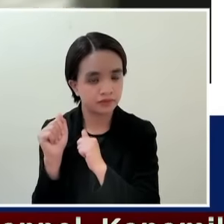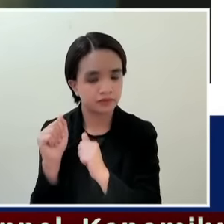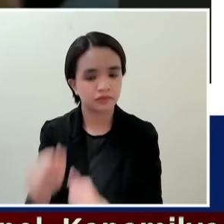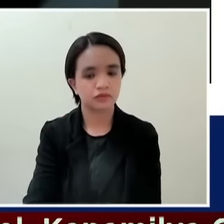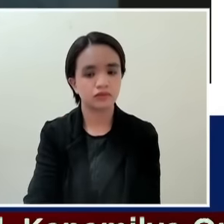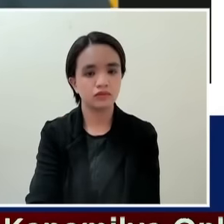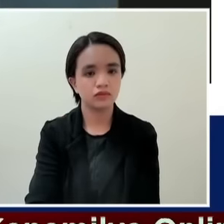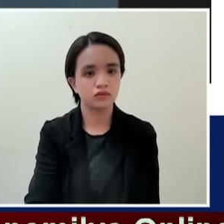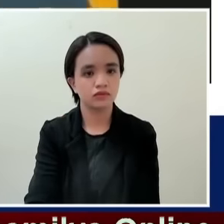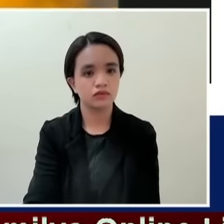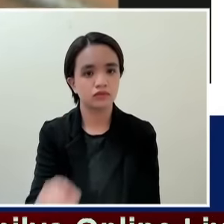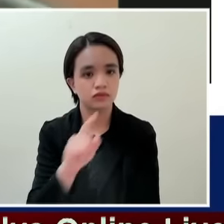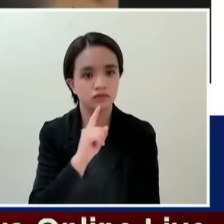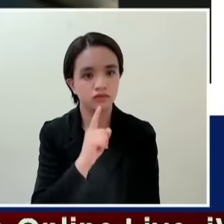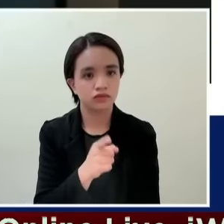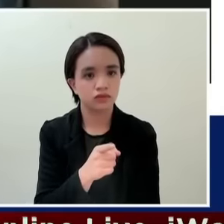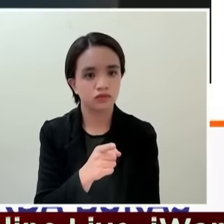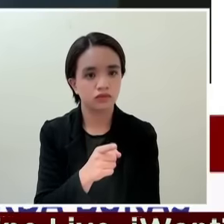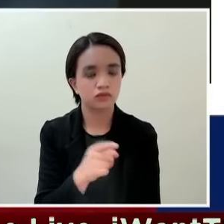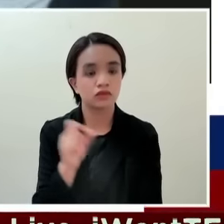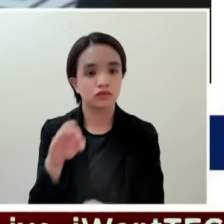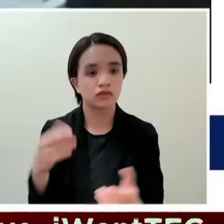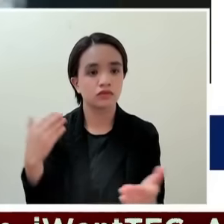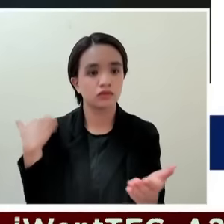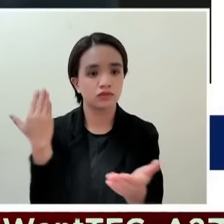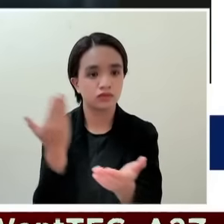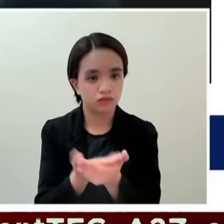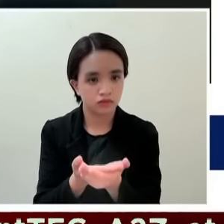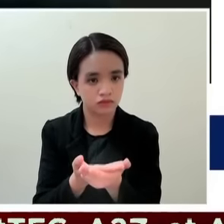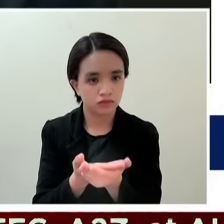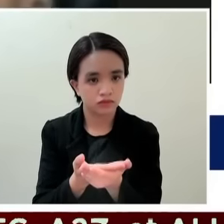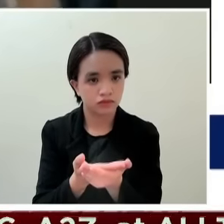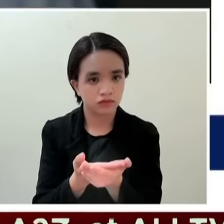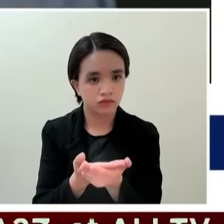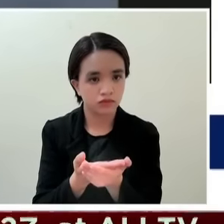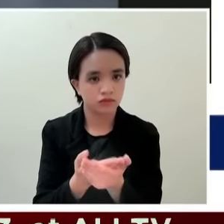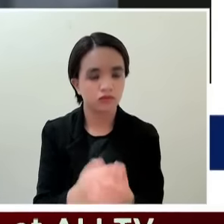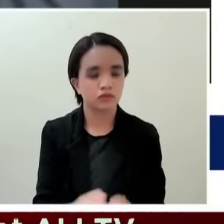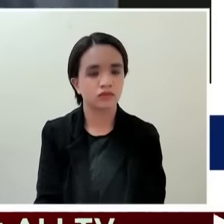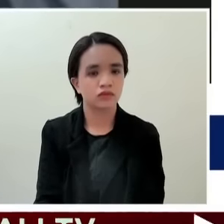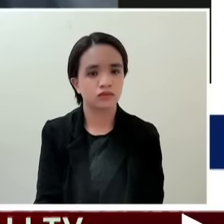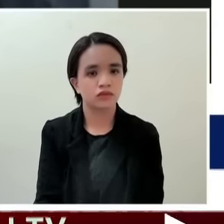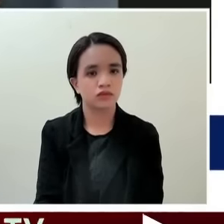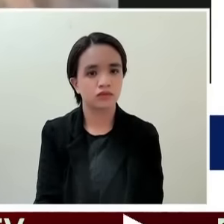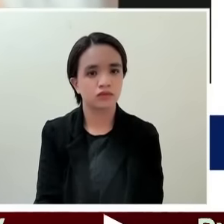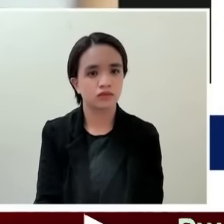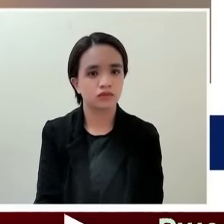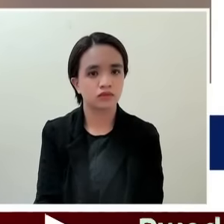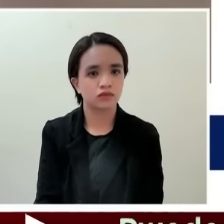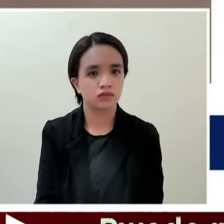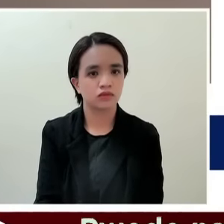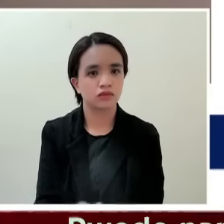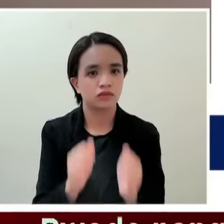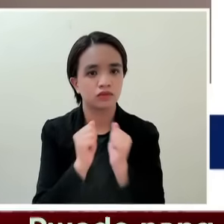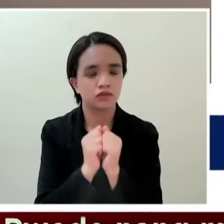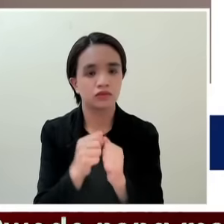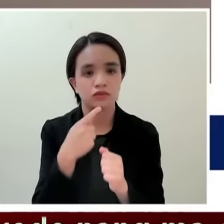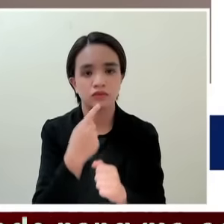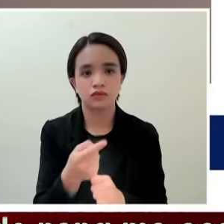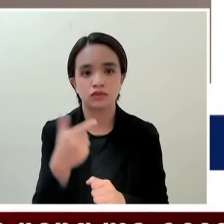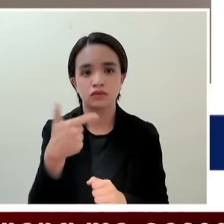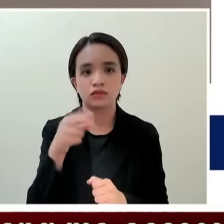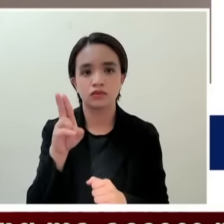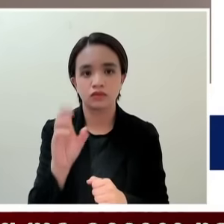Uh-huh. At meron ka ngayong, pagdating niya kasi meron kami silang pangkaso sa DILG. Uh-huh. May mga ganyan. Ako, you just